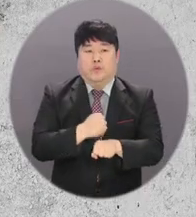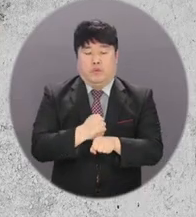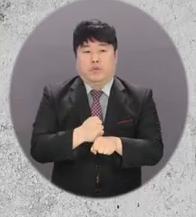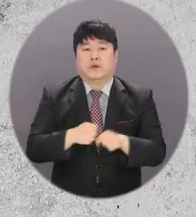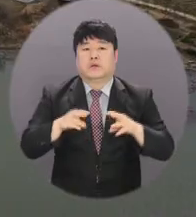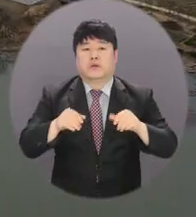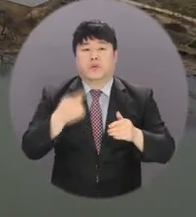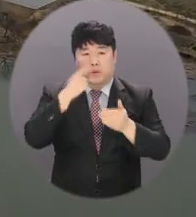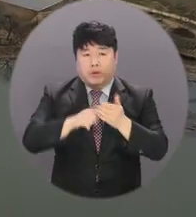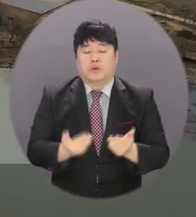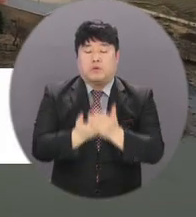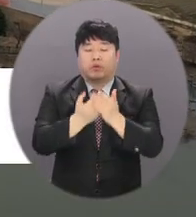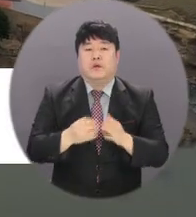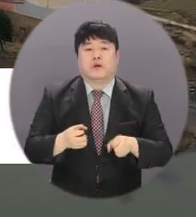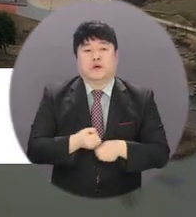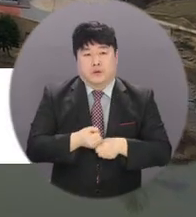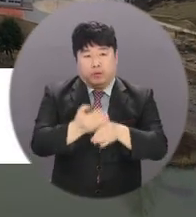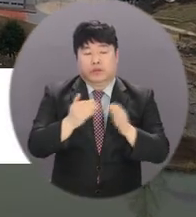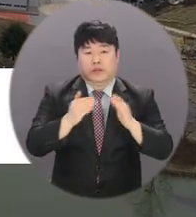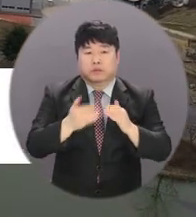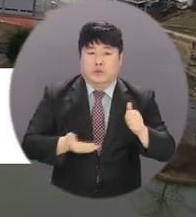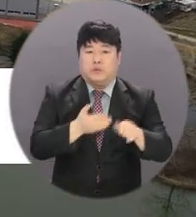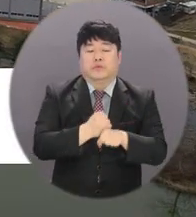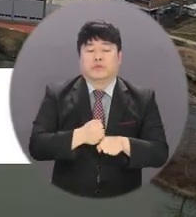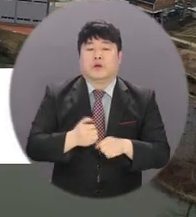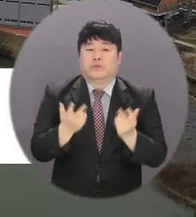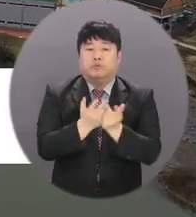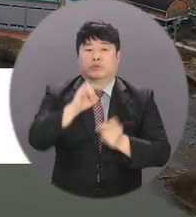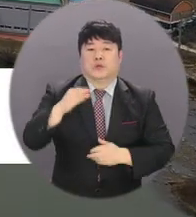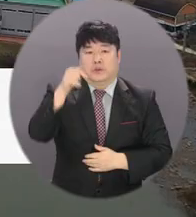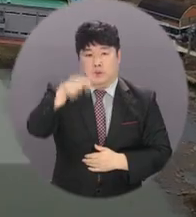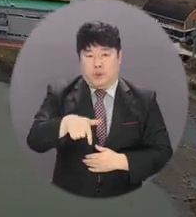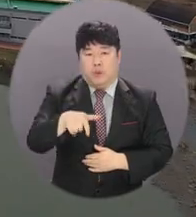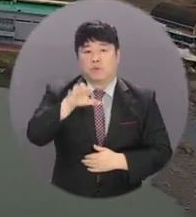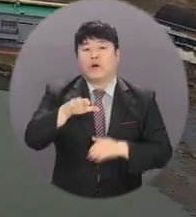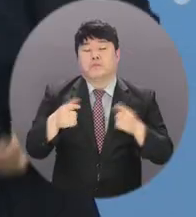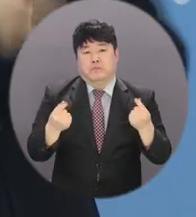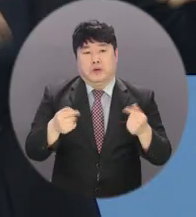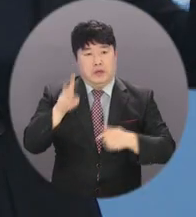개발됩니다. 면적이나 주택 공급 규모로 보면 북구 7지구와 비슷할 것으로 전망됩니다.